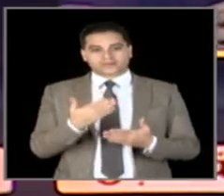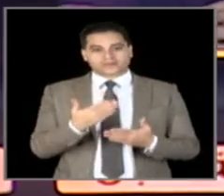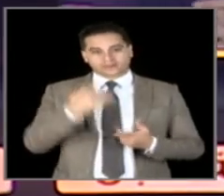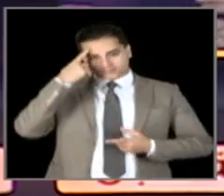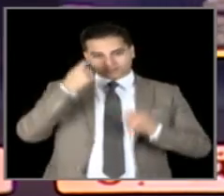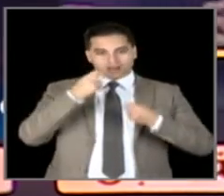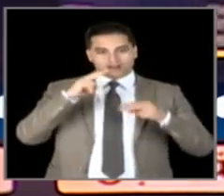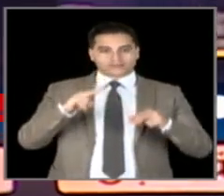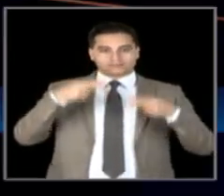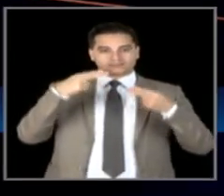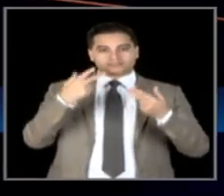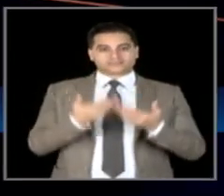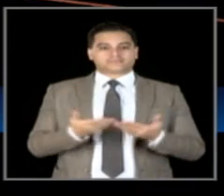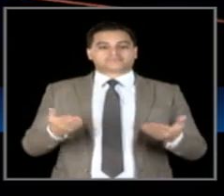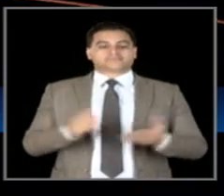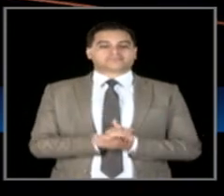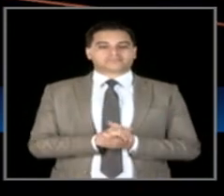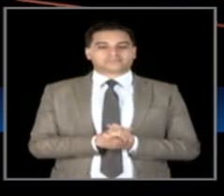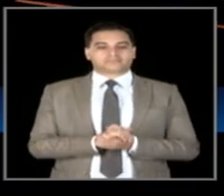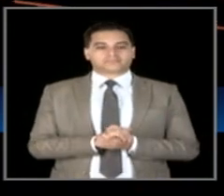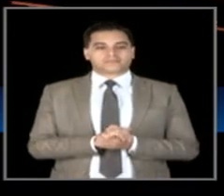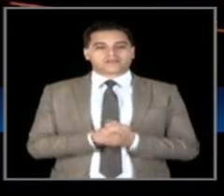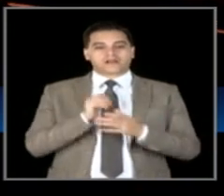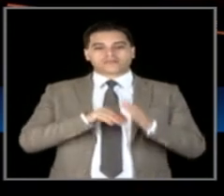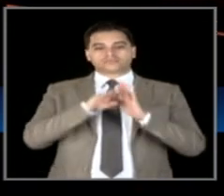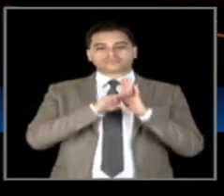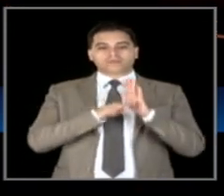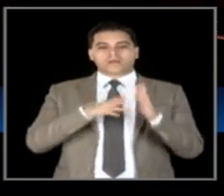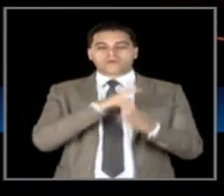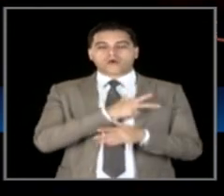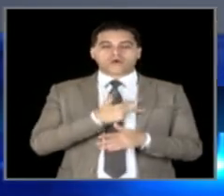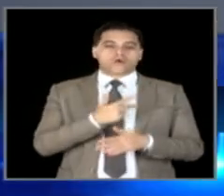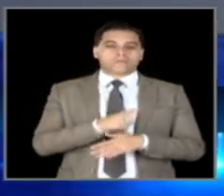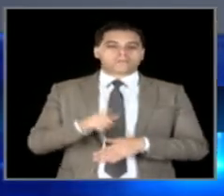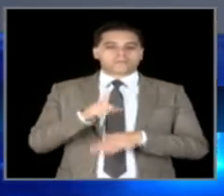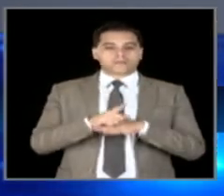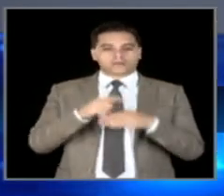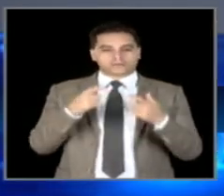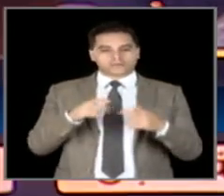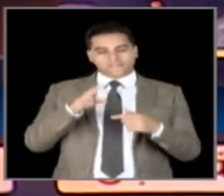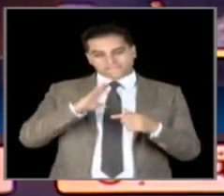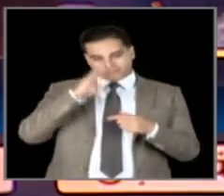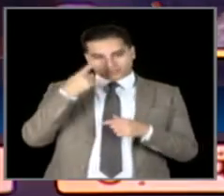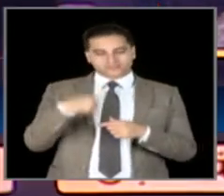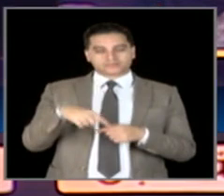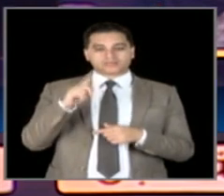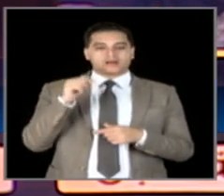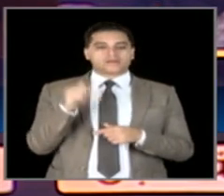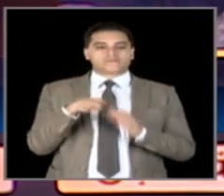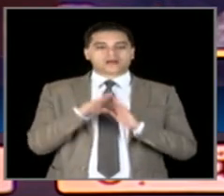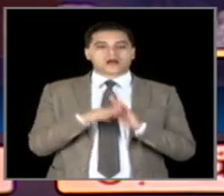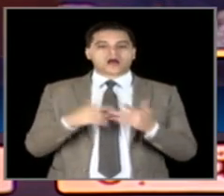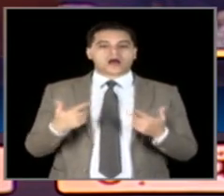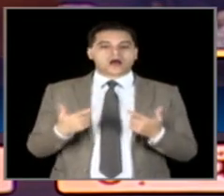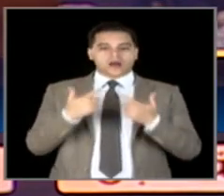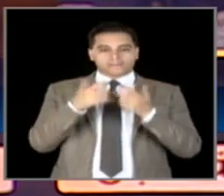تحت الضغط كاونتر. ما هو نظام الحكم في دوله الدنمارك؟ ملكي. صح. في اطار اي حرب